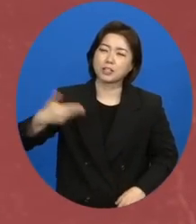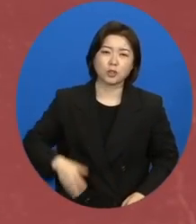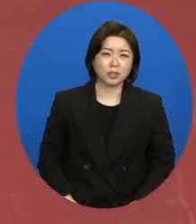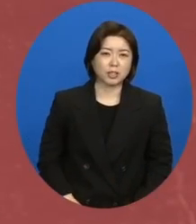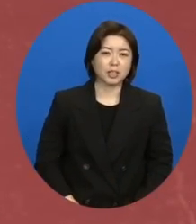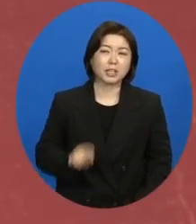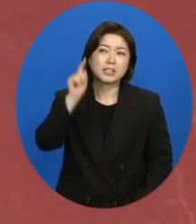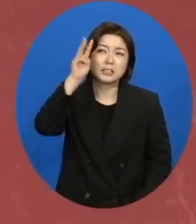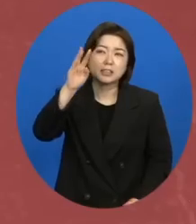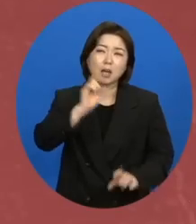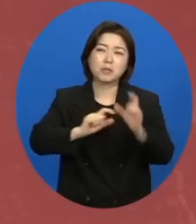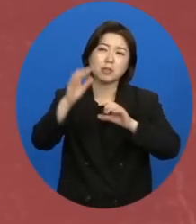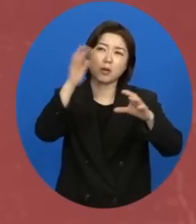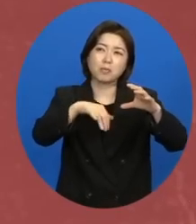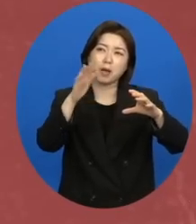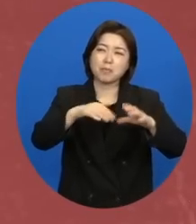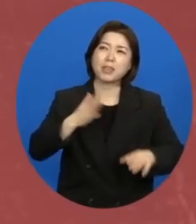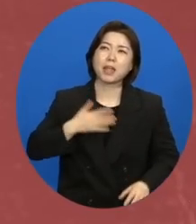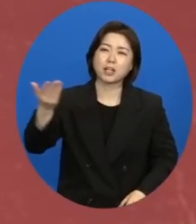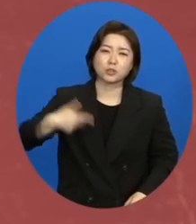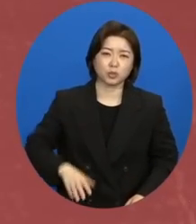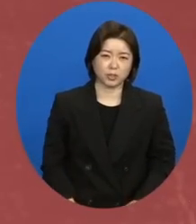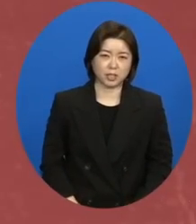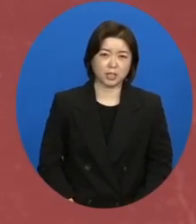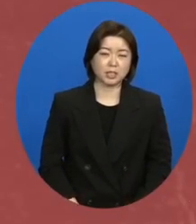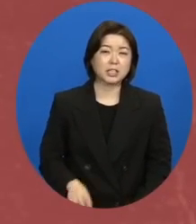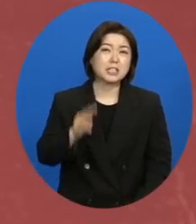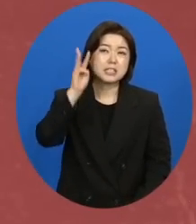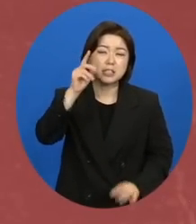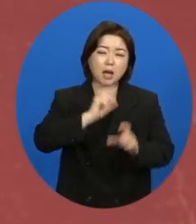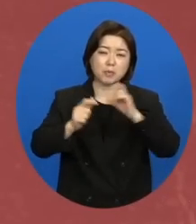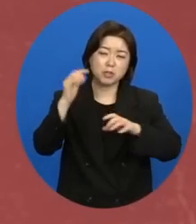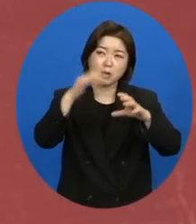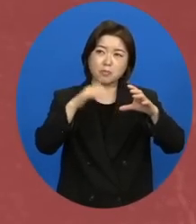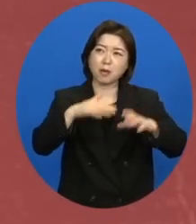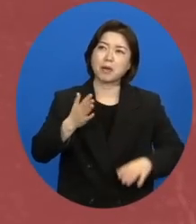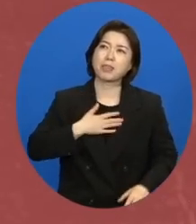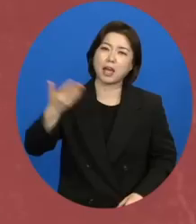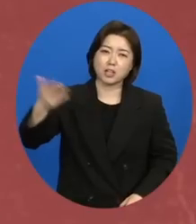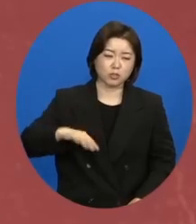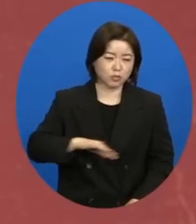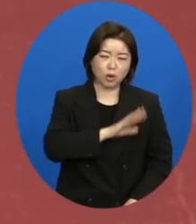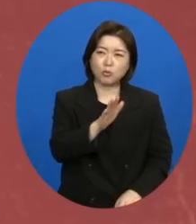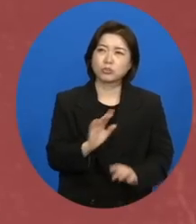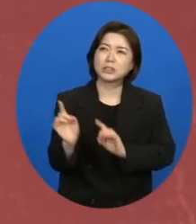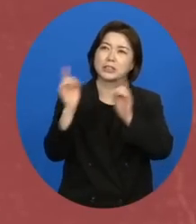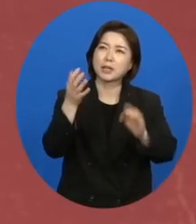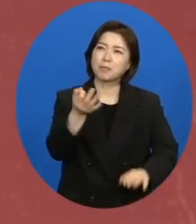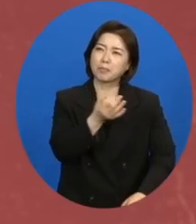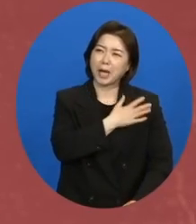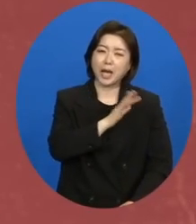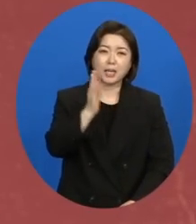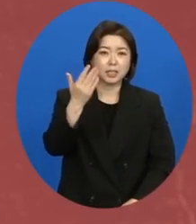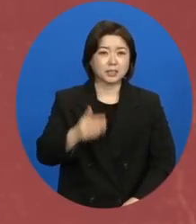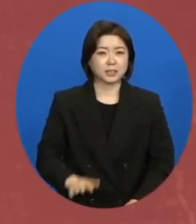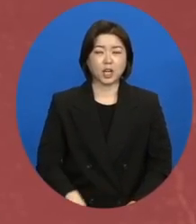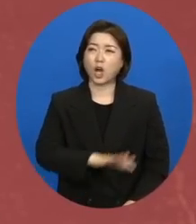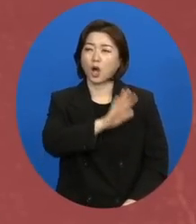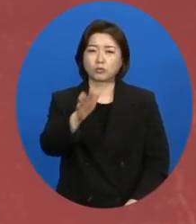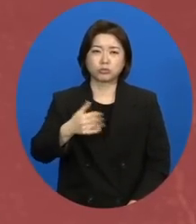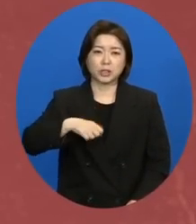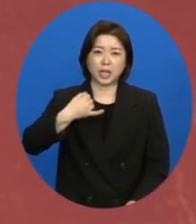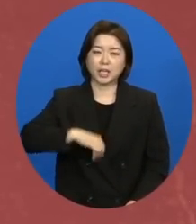파면 지들 건데 날 줬다고. 3일만 더 파면 지들 건데 날 줘서 우리 집이 살게 됐지. 그리고 우리 애들이